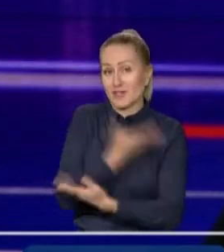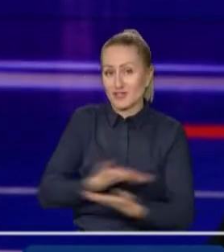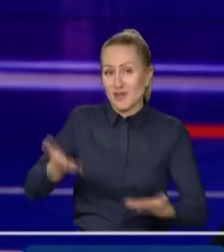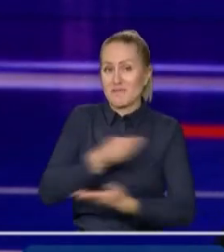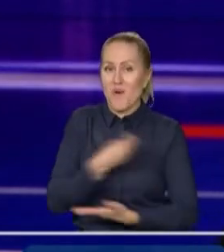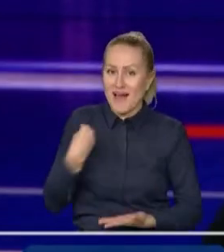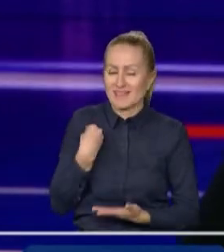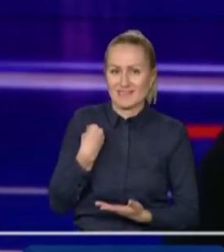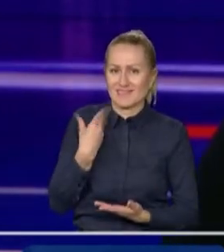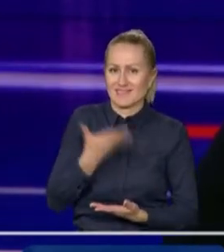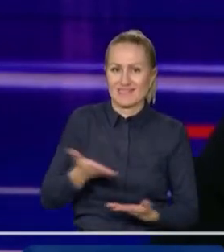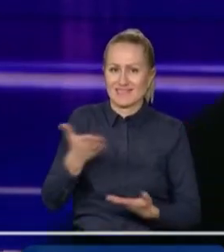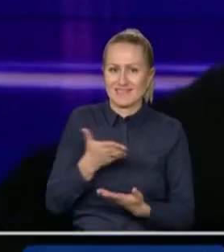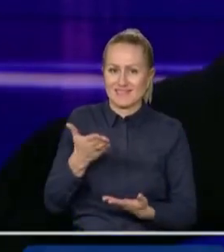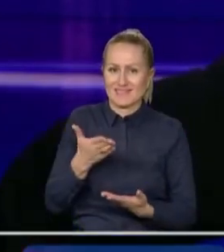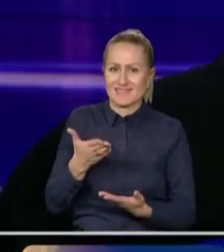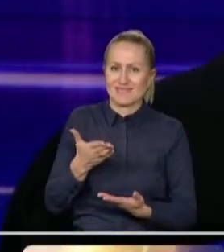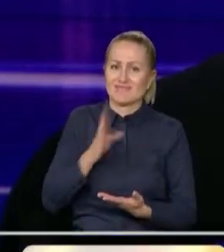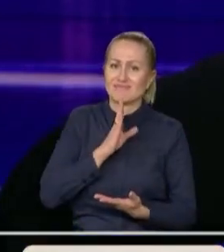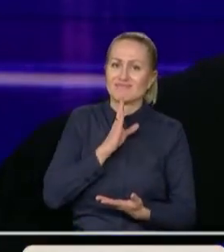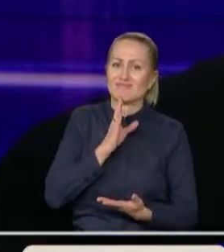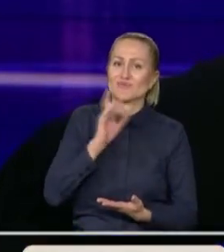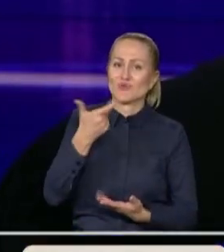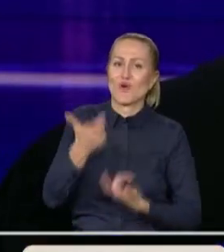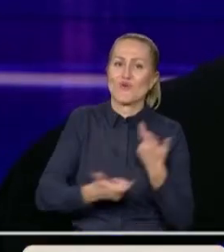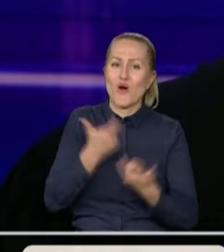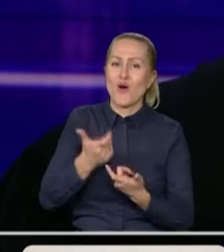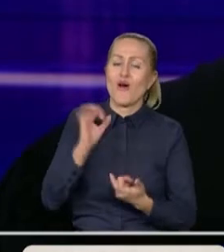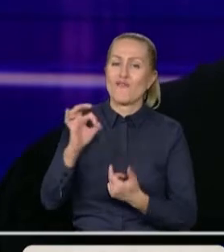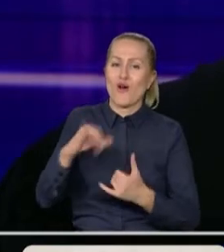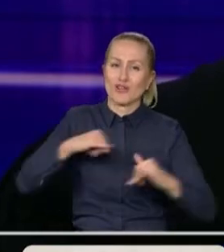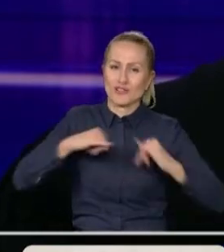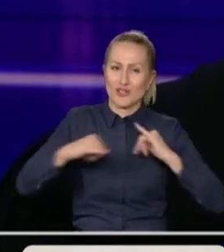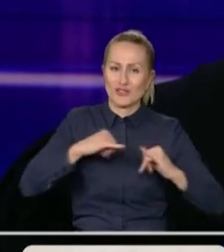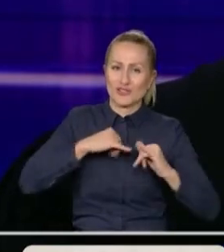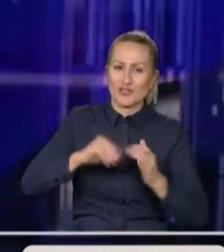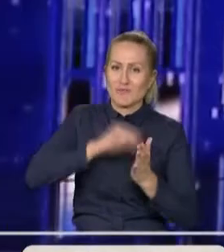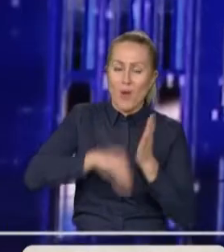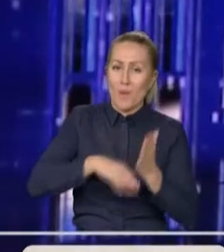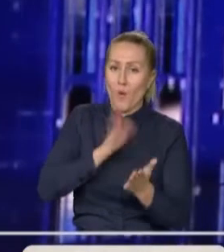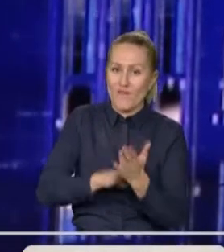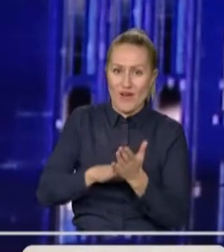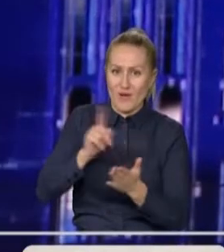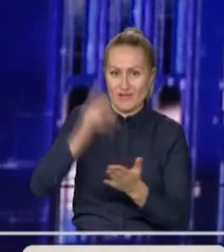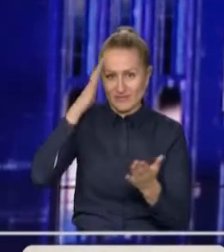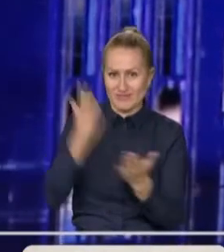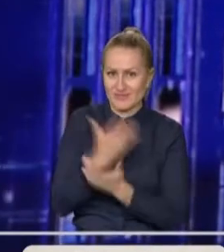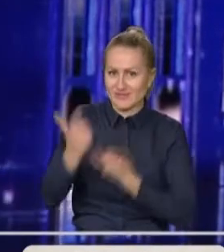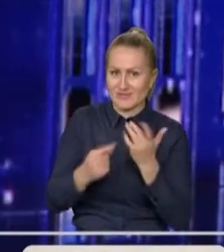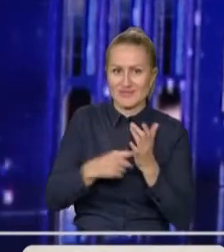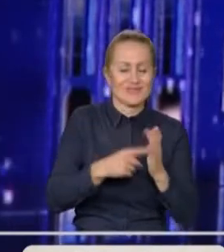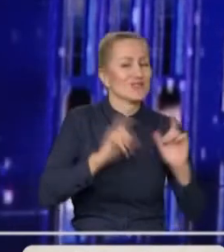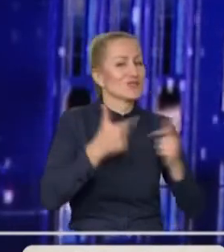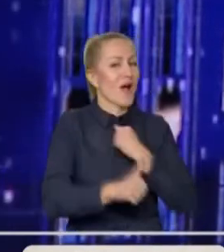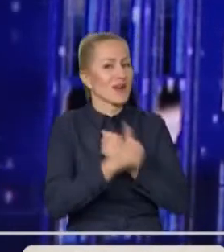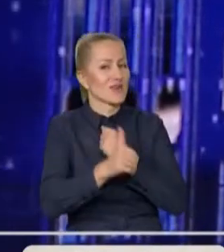aż tak bardzo takiego ruchu ze strony partii rządzącej się nie spodziewają. Ale jakiego argumentu, że